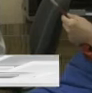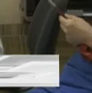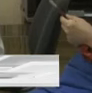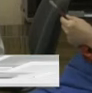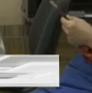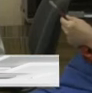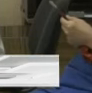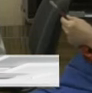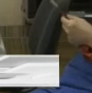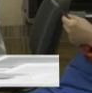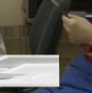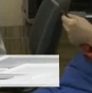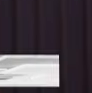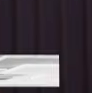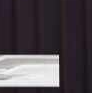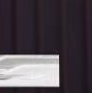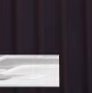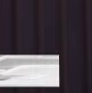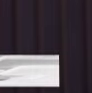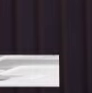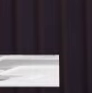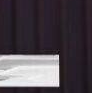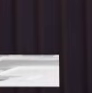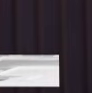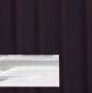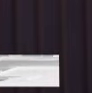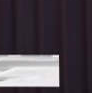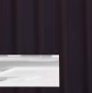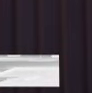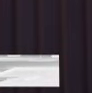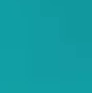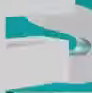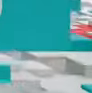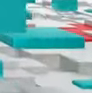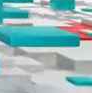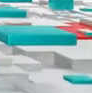емес, бөтелке көтеріп жарысып жүрме. Мен Аружан Задабек тақырыпты тарқатам.